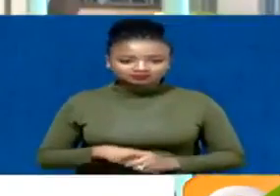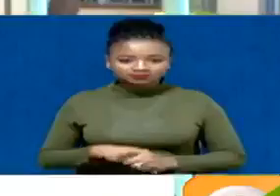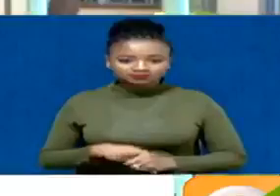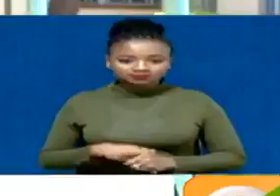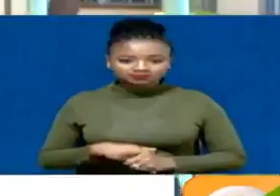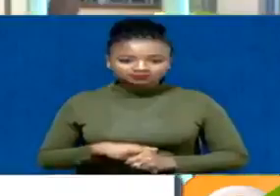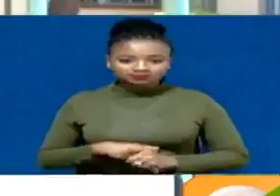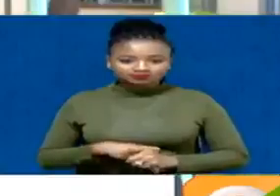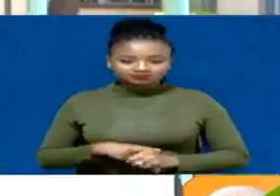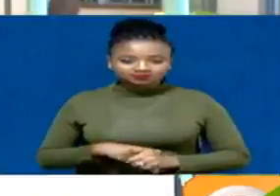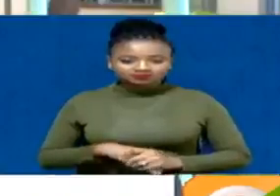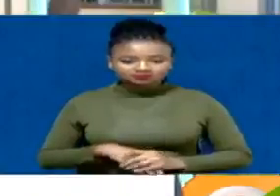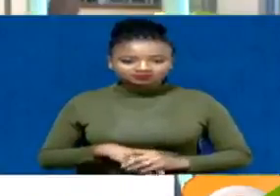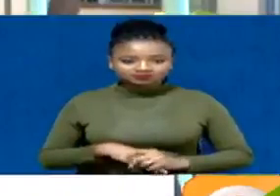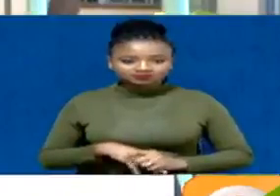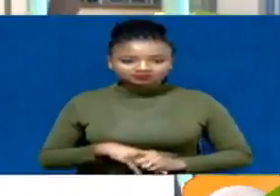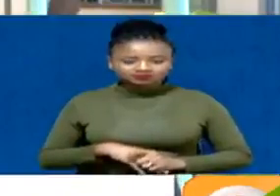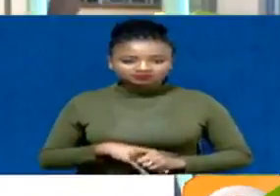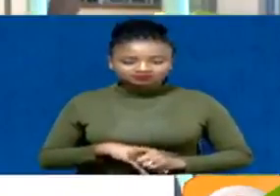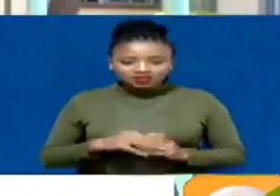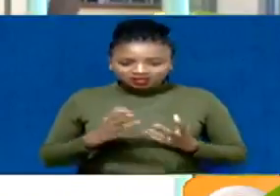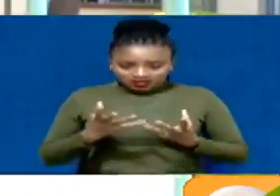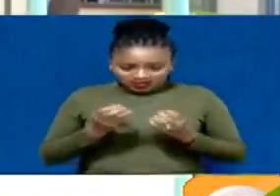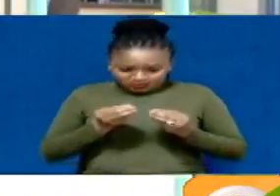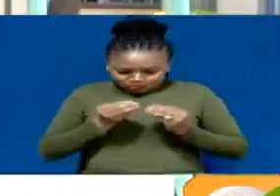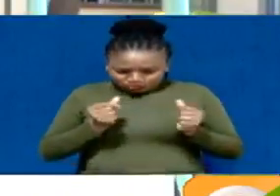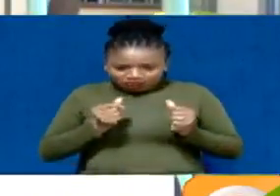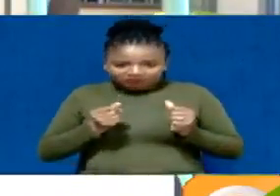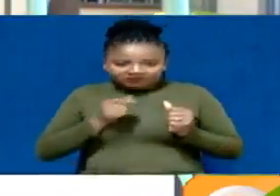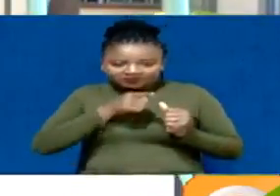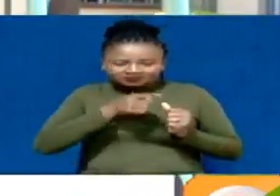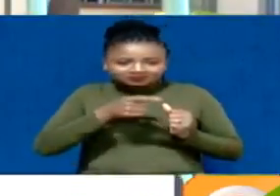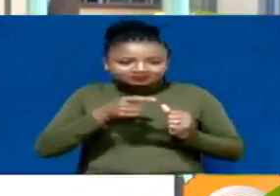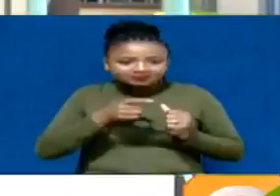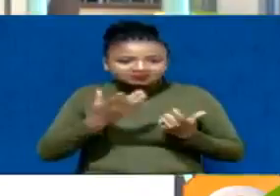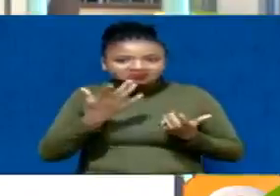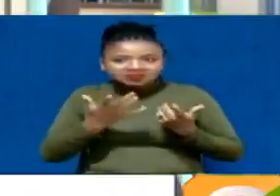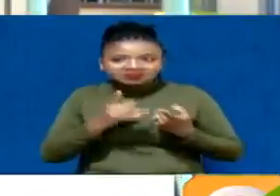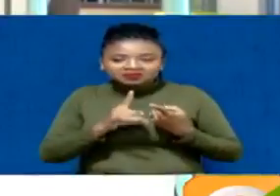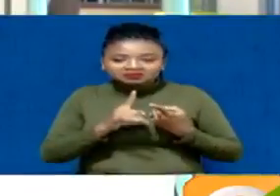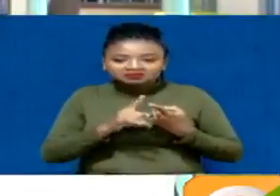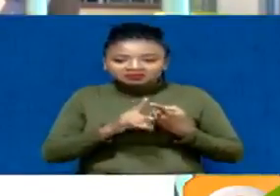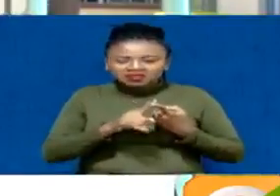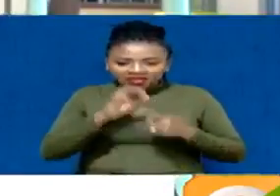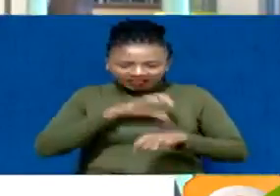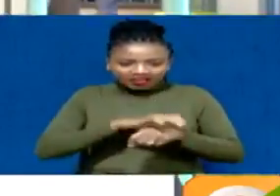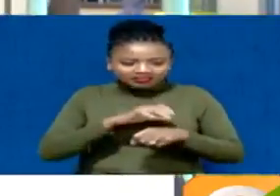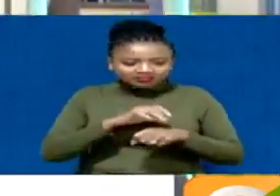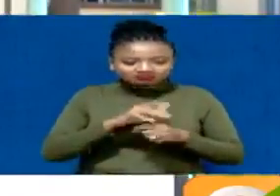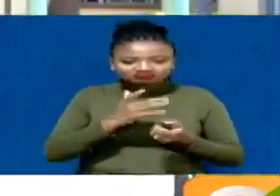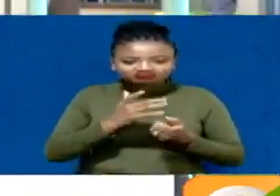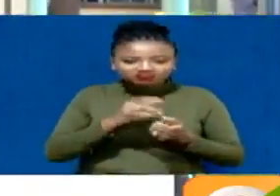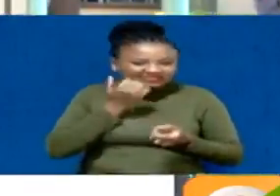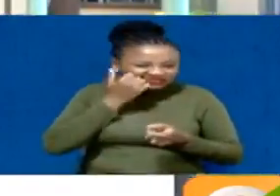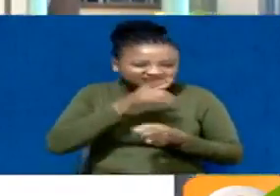The transmission requires an intermediate host. And that hosts are snails that reside in